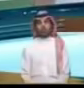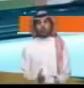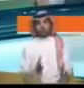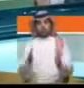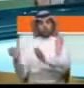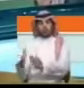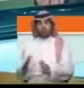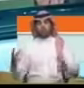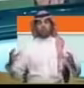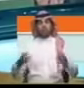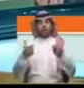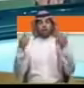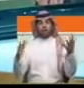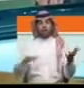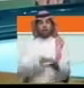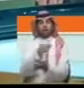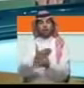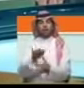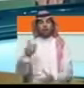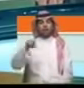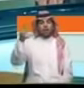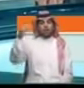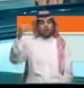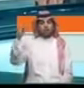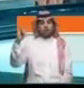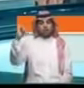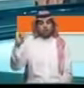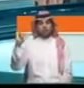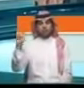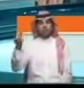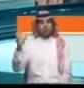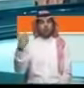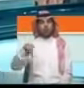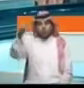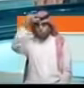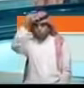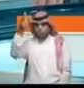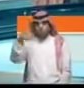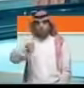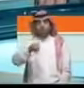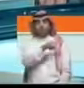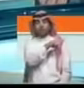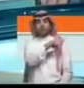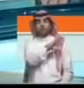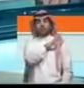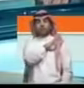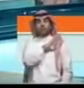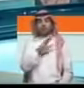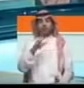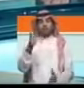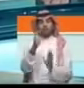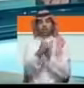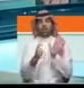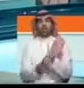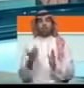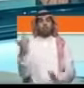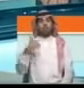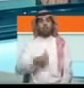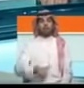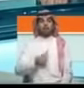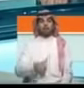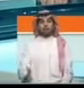اندلعت اشتباكاتنا اليوم في مدينة الحديدة بين قوات الشرعية وميليشيا الحوثي الانقلابية رغم الهدنة الهشة في المدينة الاستراتيجية. إلى